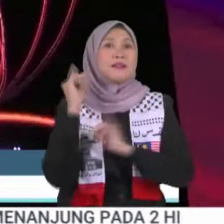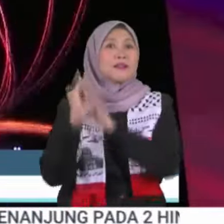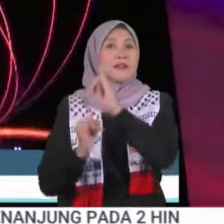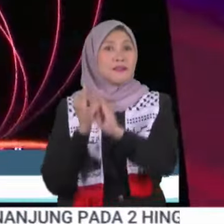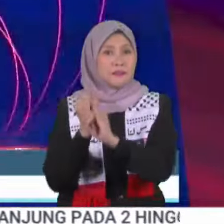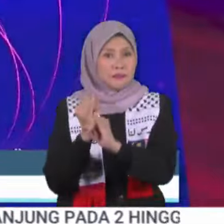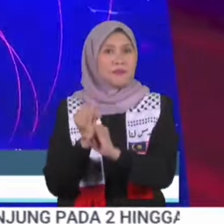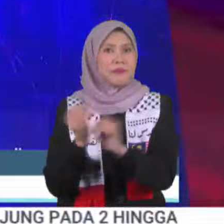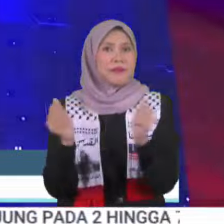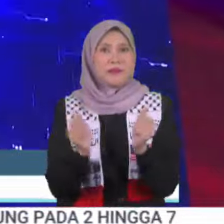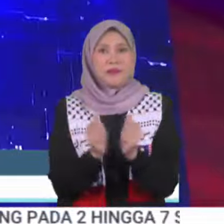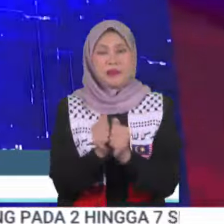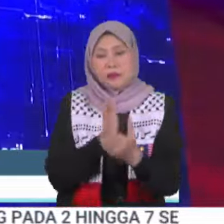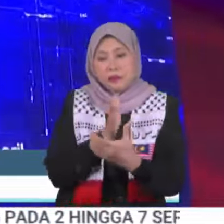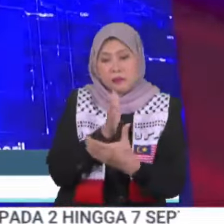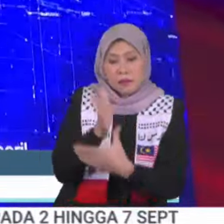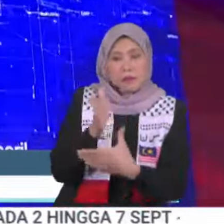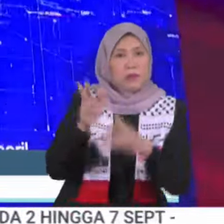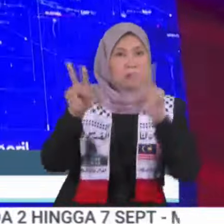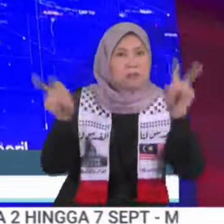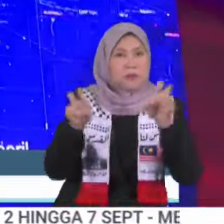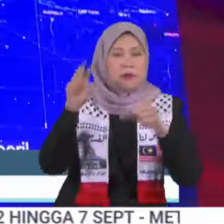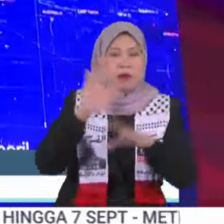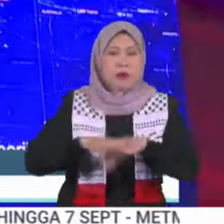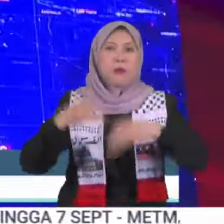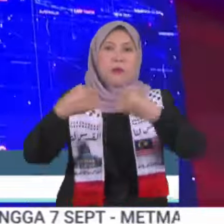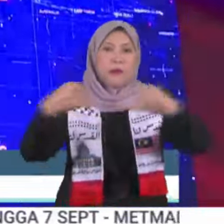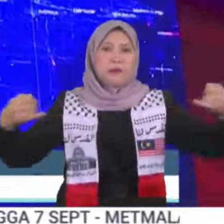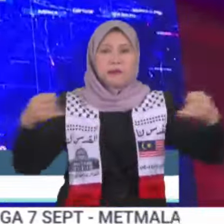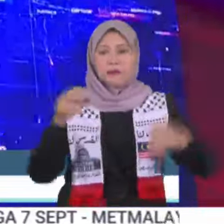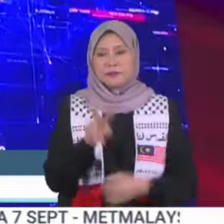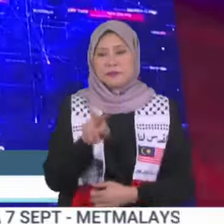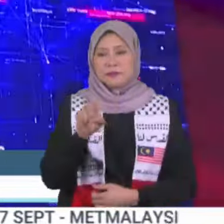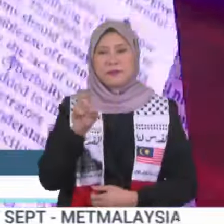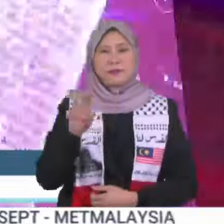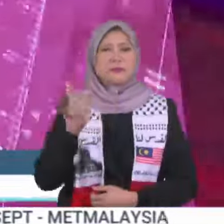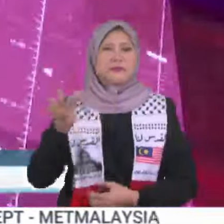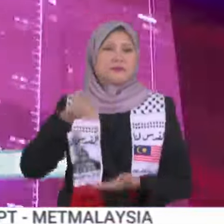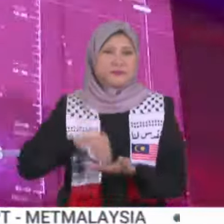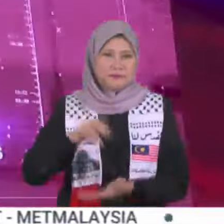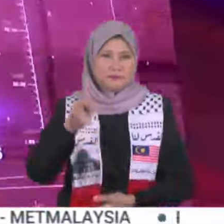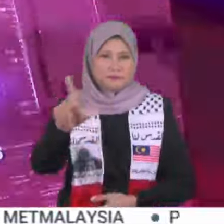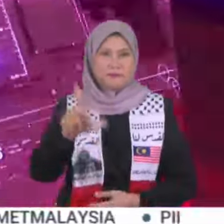antarabangsa berkenaan dengan ancaman dalam talian 2024 di Ibu Negara.